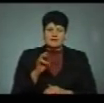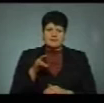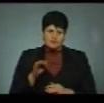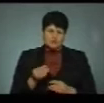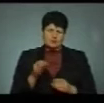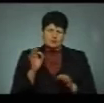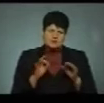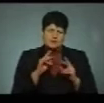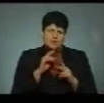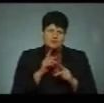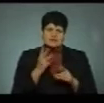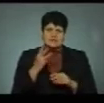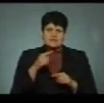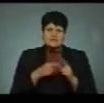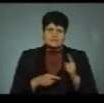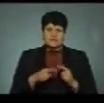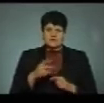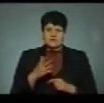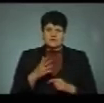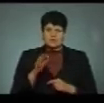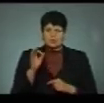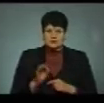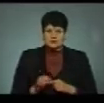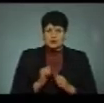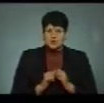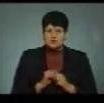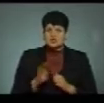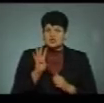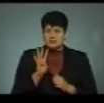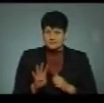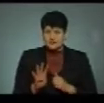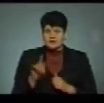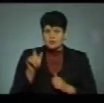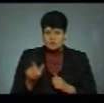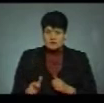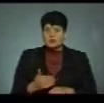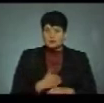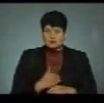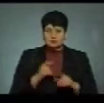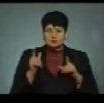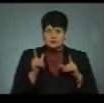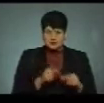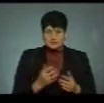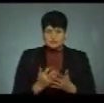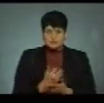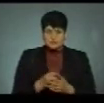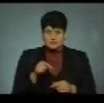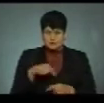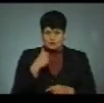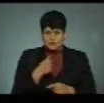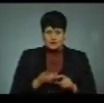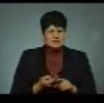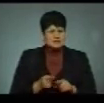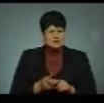результатів опитування – 3,5%. Кожен четвертий мешканець Тернополя збирається їхати на заробітки в цьому році. Це дуже